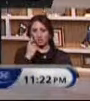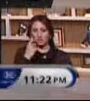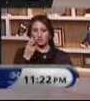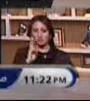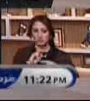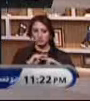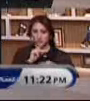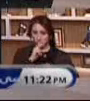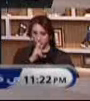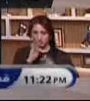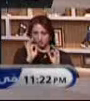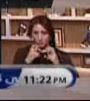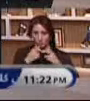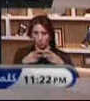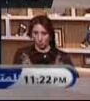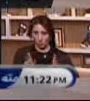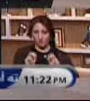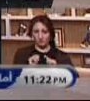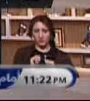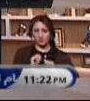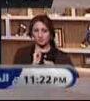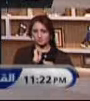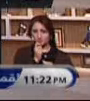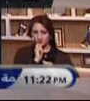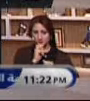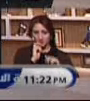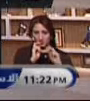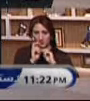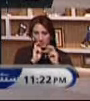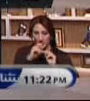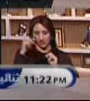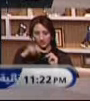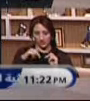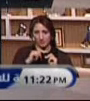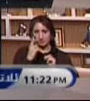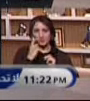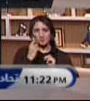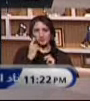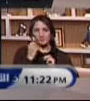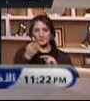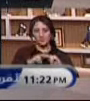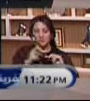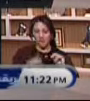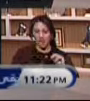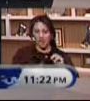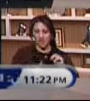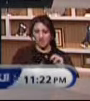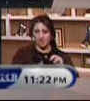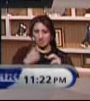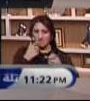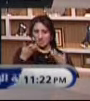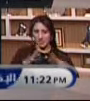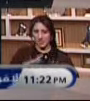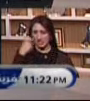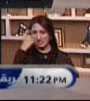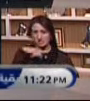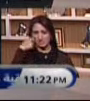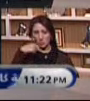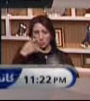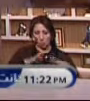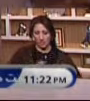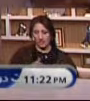يعني توافقت أن احنا يعني أن يكون الحديث في هذه الحلقة عن قساوة القلب. نعم. أسباب قساوة